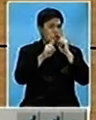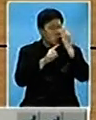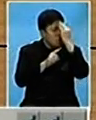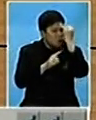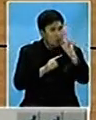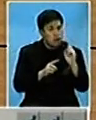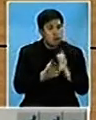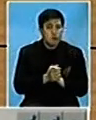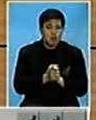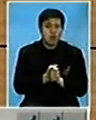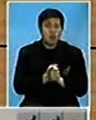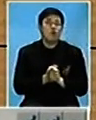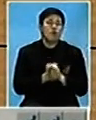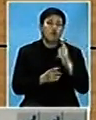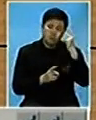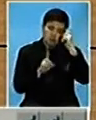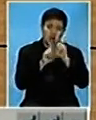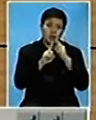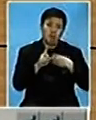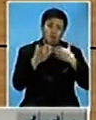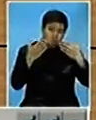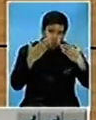ครับก็เพื่อที่จะ